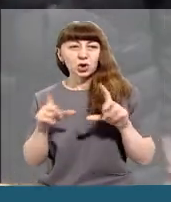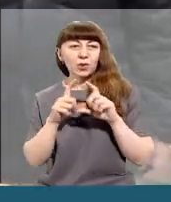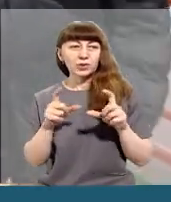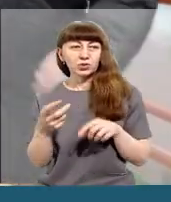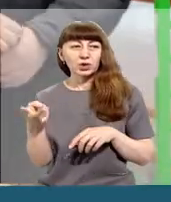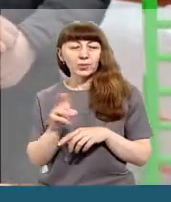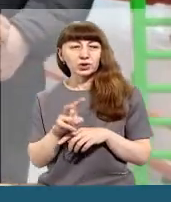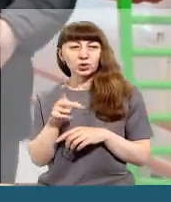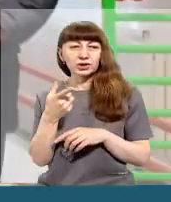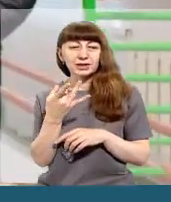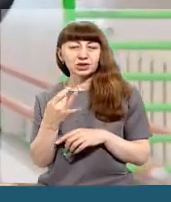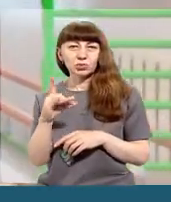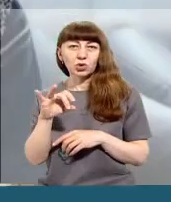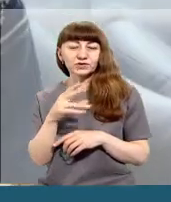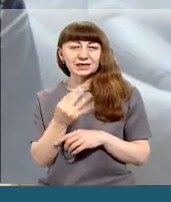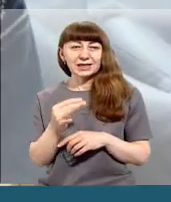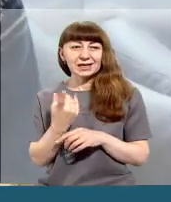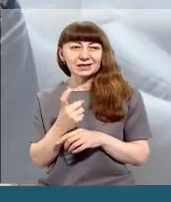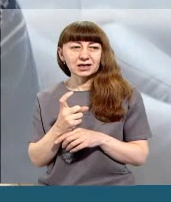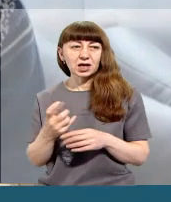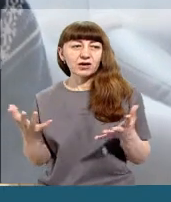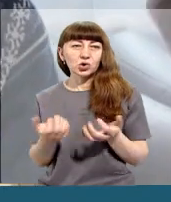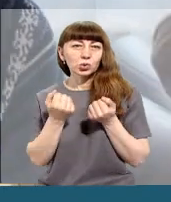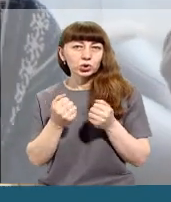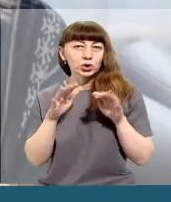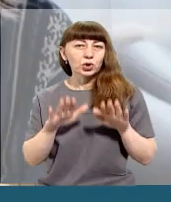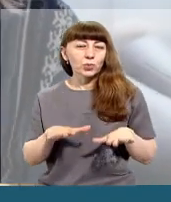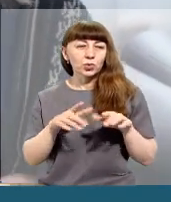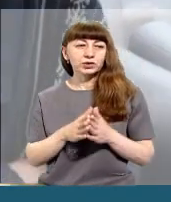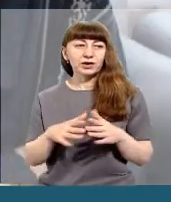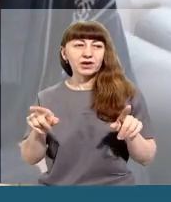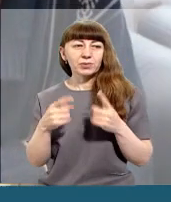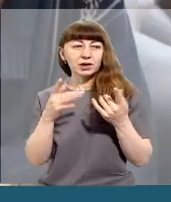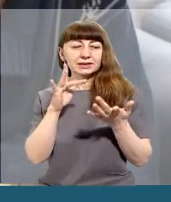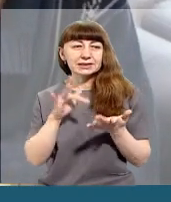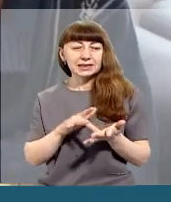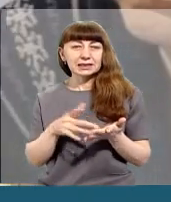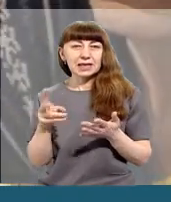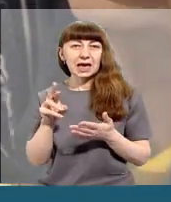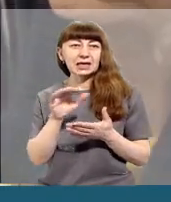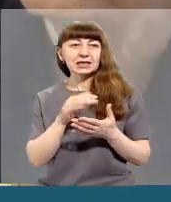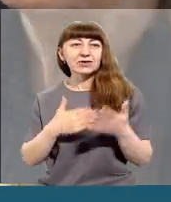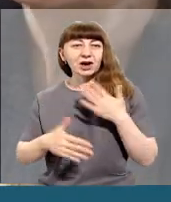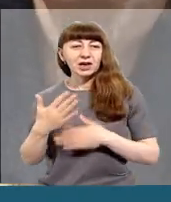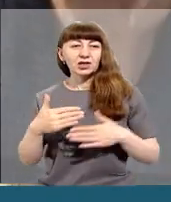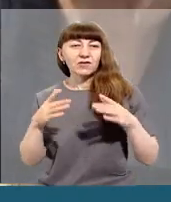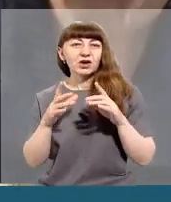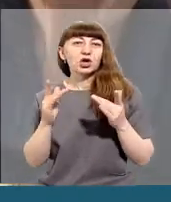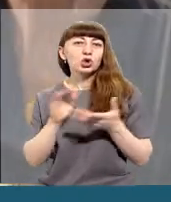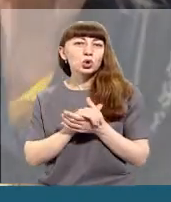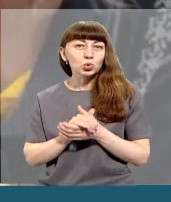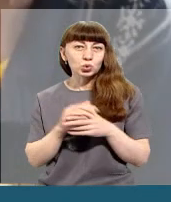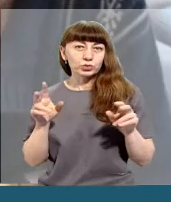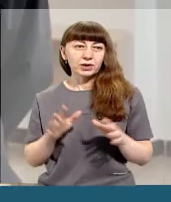Геннадий Шиповский, это эвакуационный пункт. Его организовали в реабилитационном центре для инвалидов «Дружба». Там избранник народа